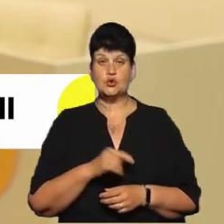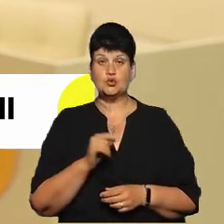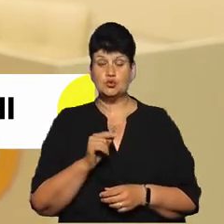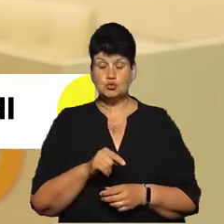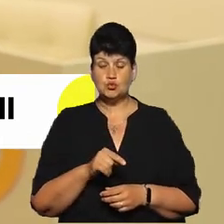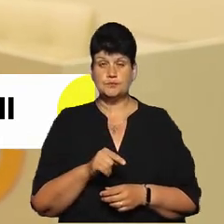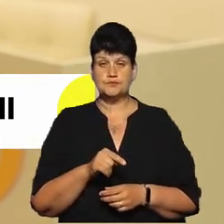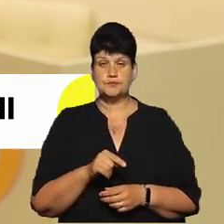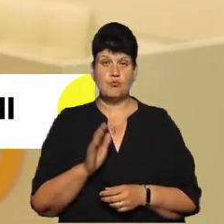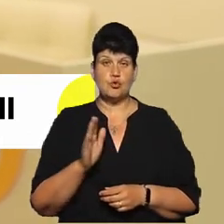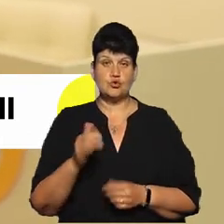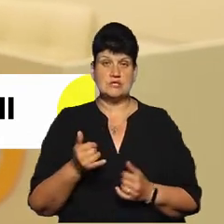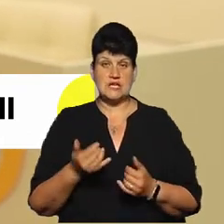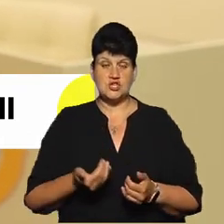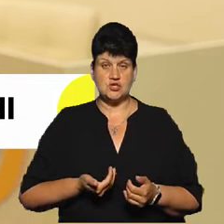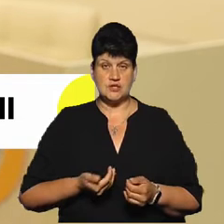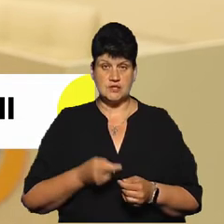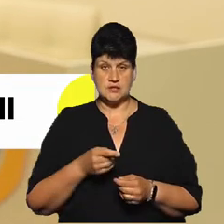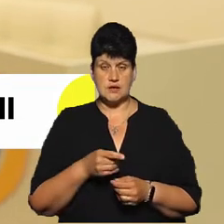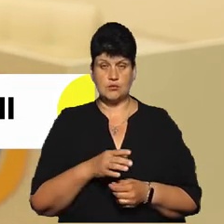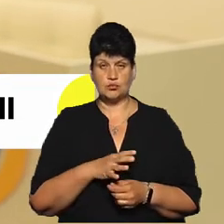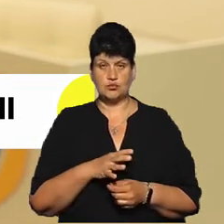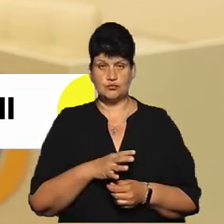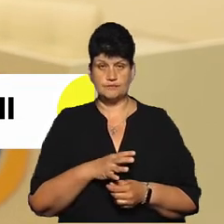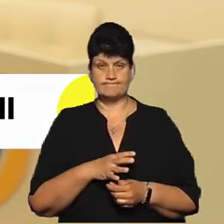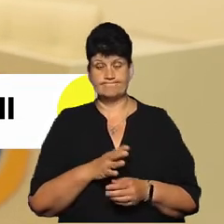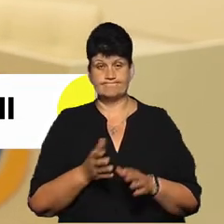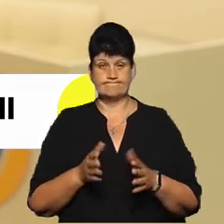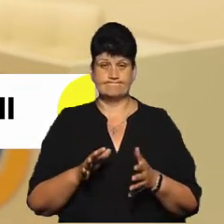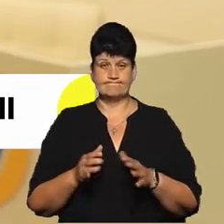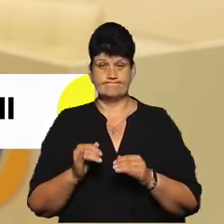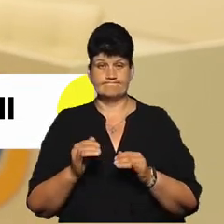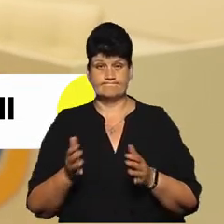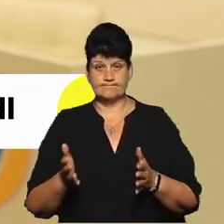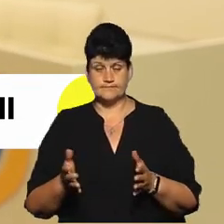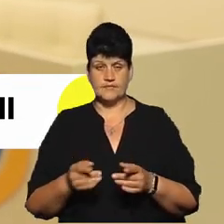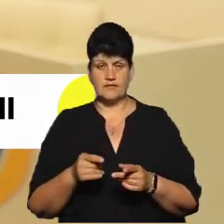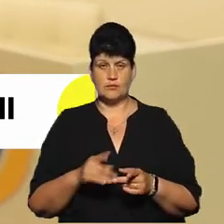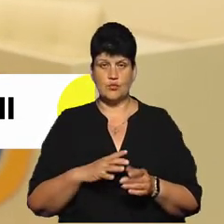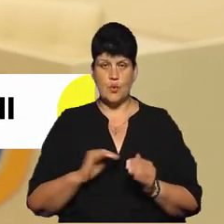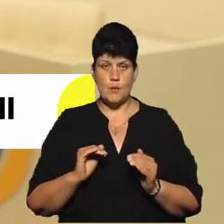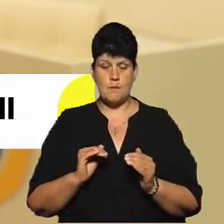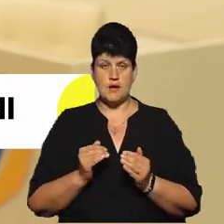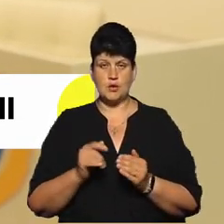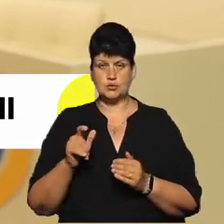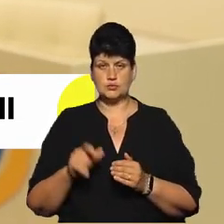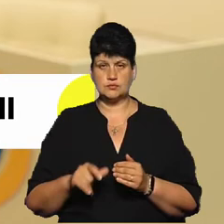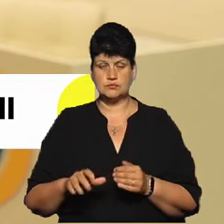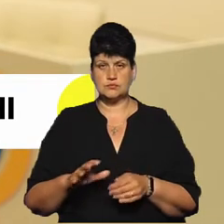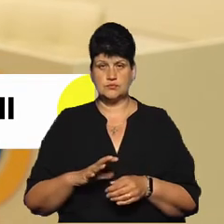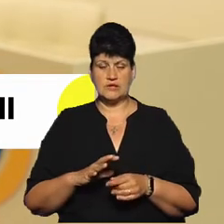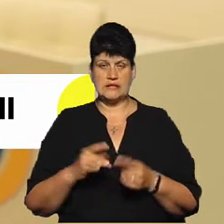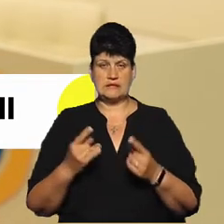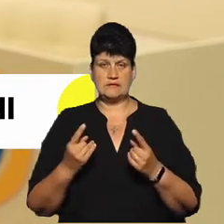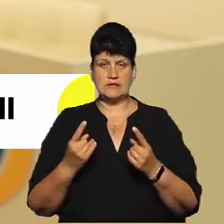прогноз для життя даного пацієнта був песимістичний, тобто він суттєво був обмежений, пацієнт був на